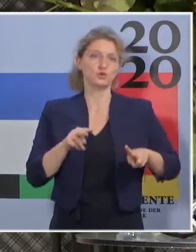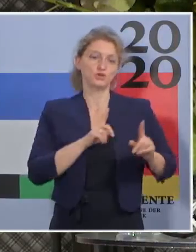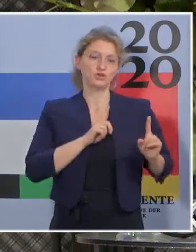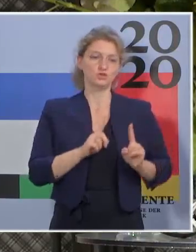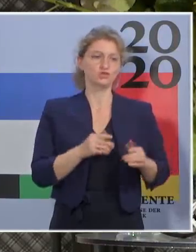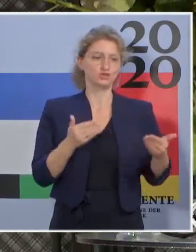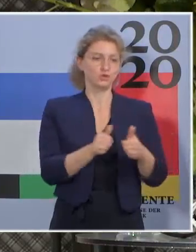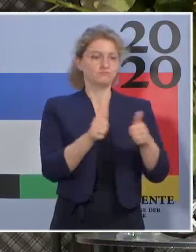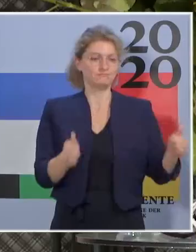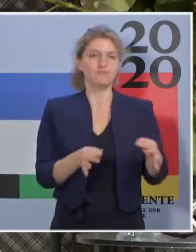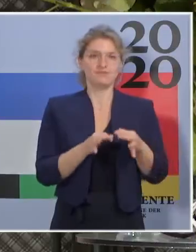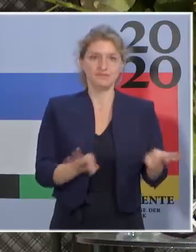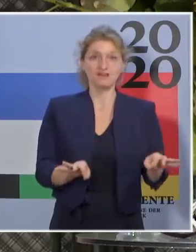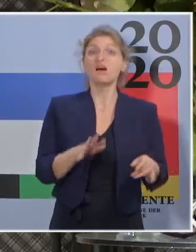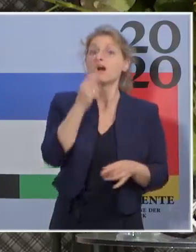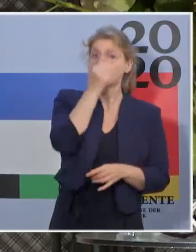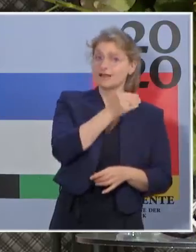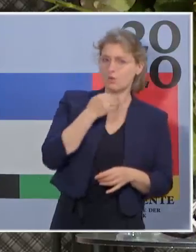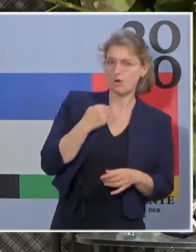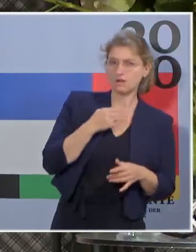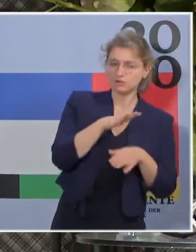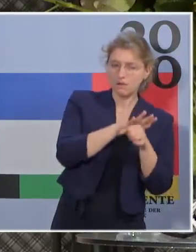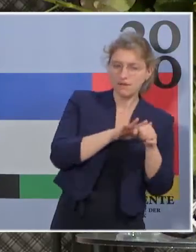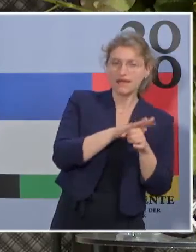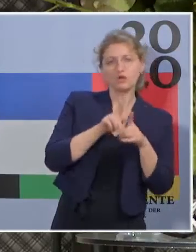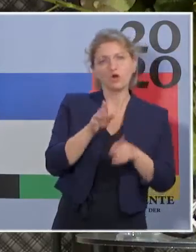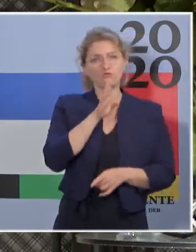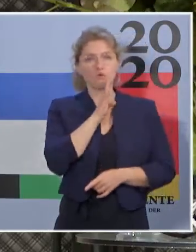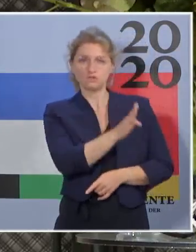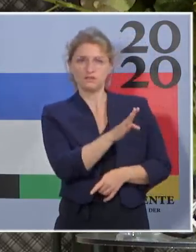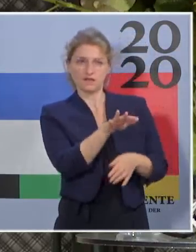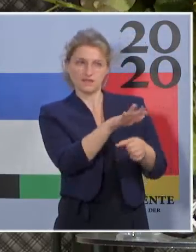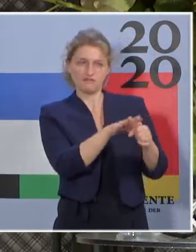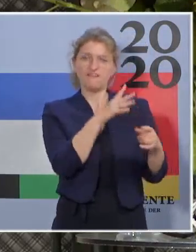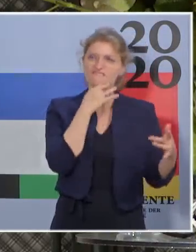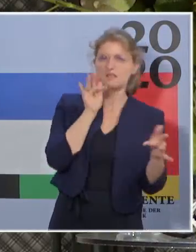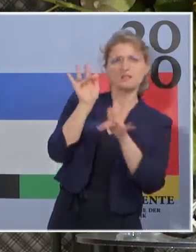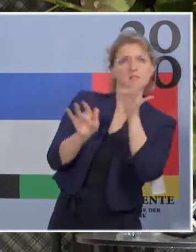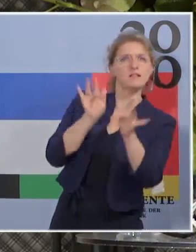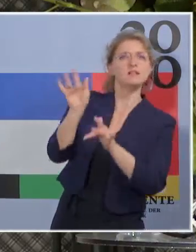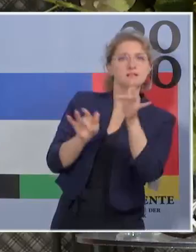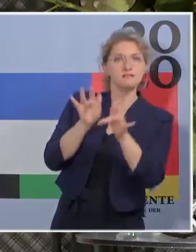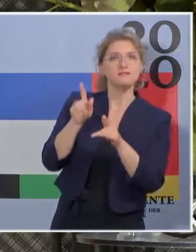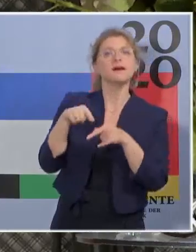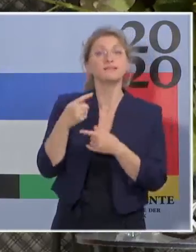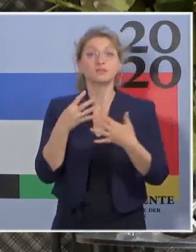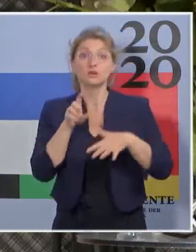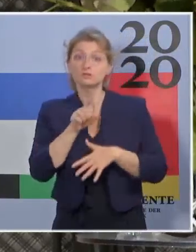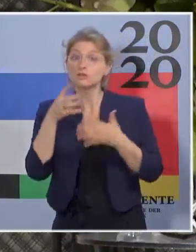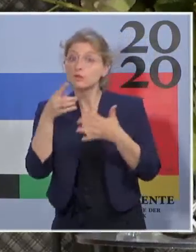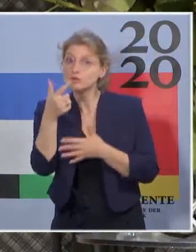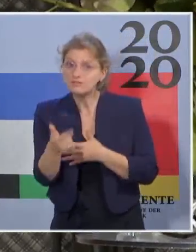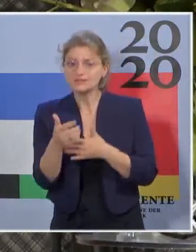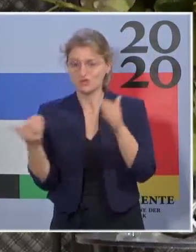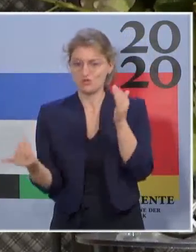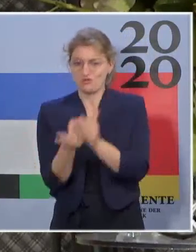aus katholischen Kreisen und aus konservativen Kreisen eingebracht. Es wurde dann die Novelle 1929 geschaffen, die letztlich darin gegipfelt